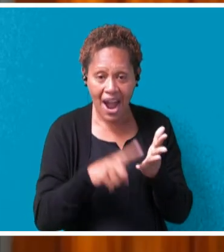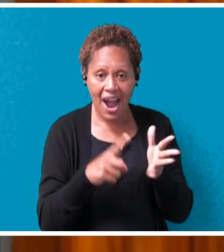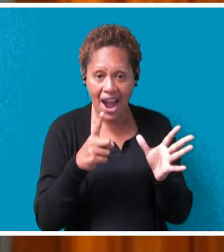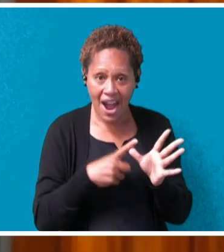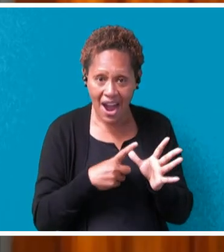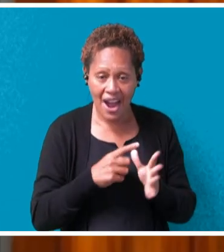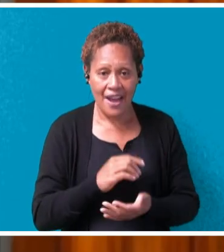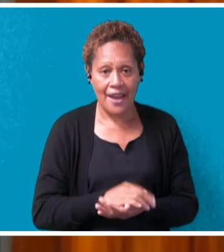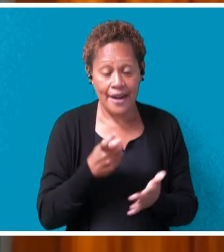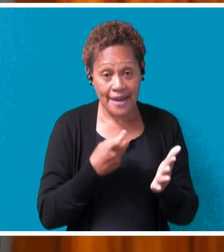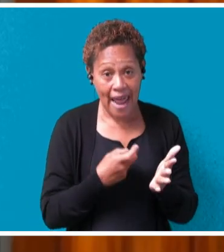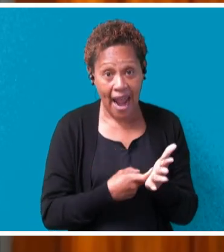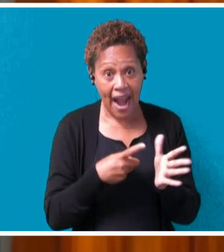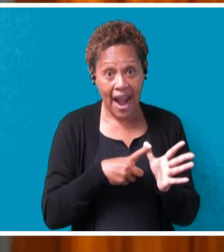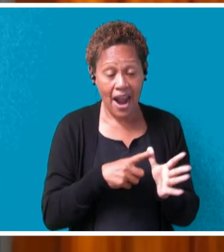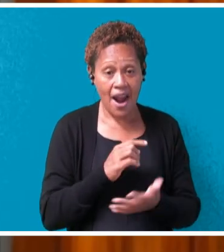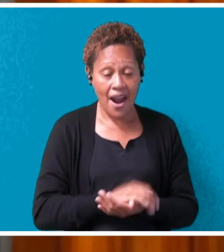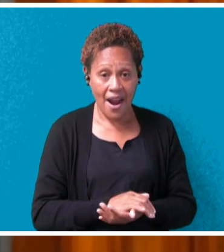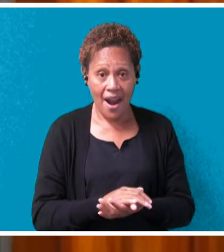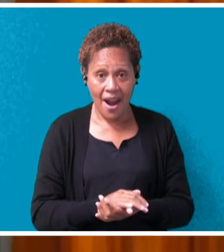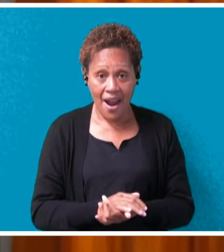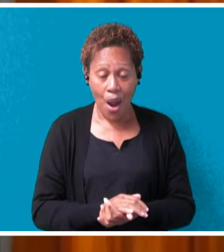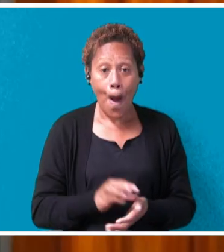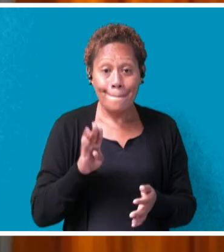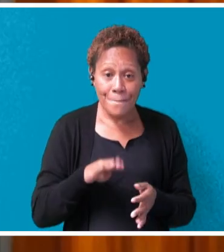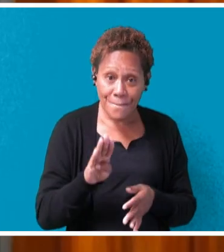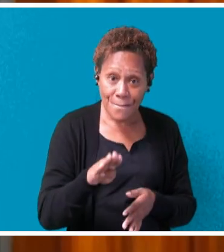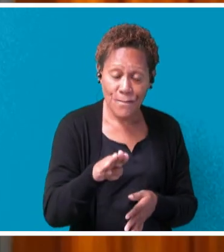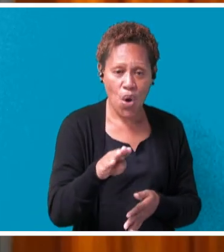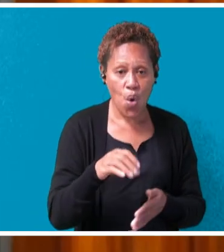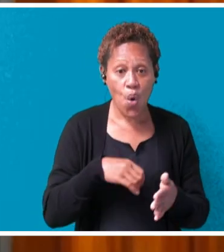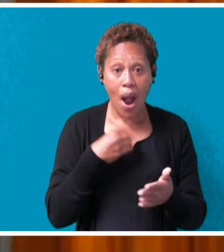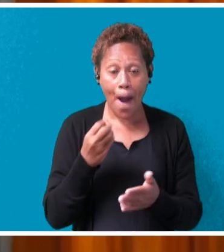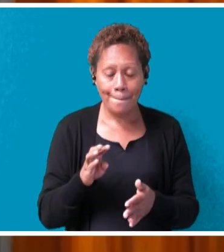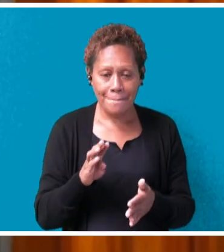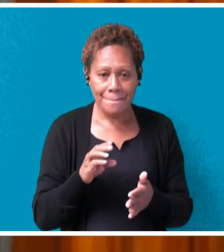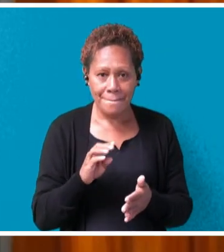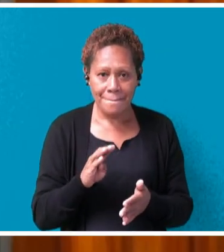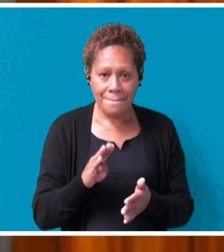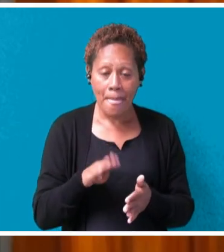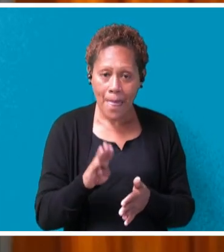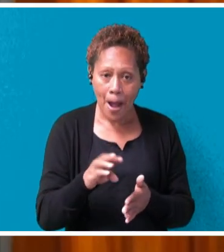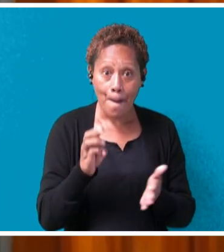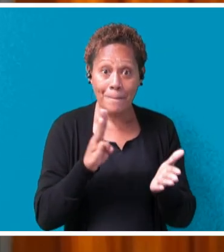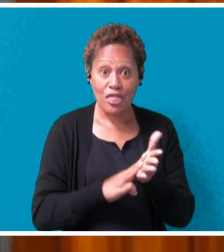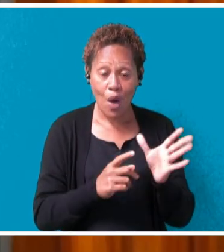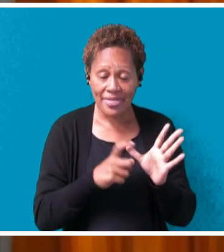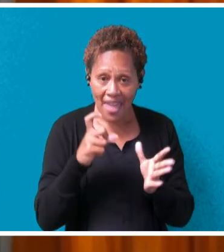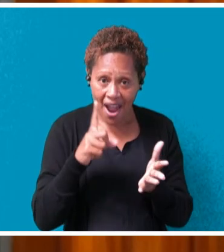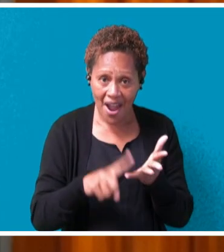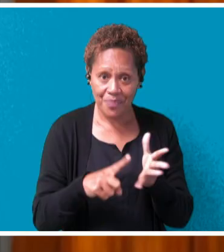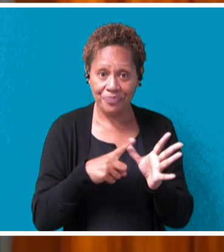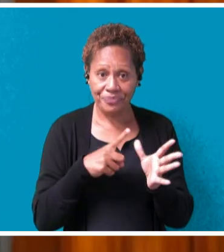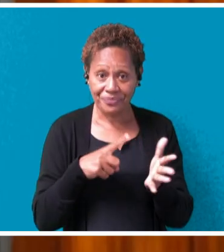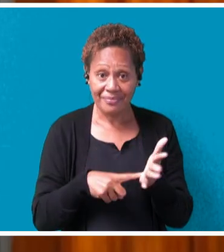ng utaubo, may takon robo kay imbo ay maduata. So taputan ng baka binibinaka lebu, and kaya also ring sa kayani, na vale